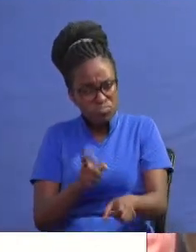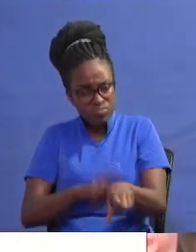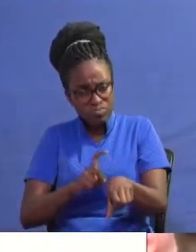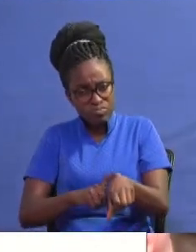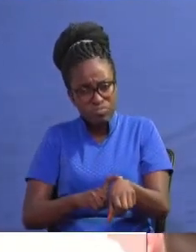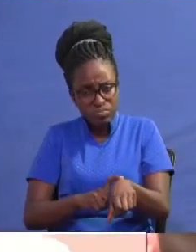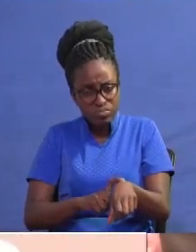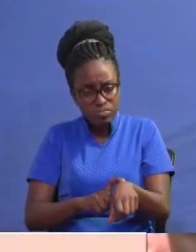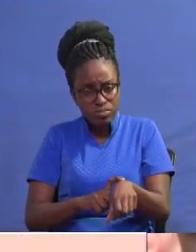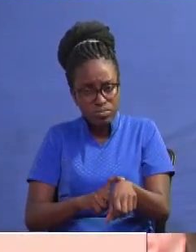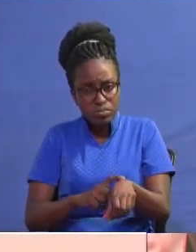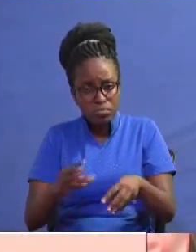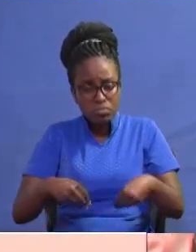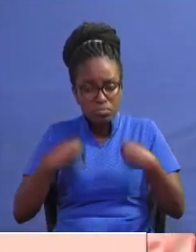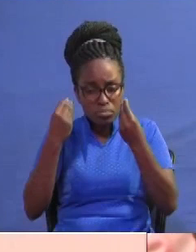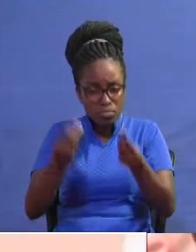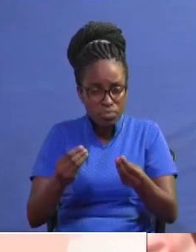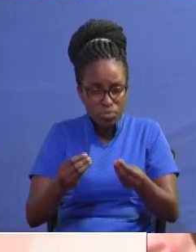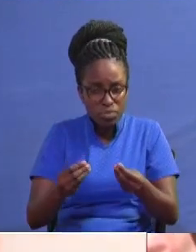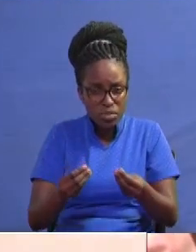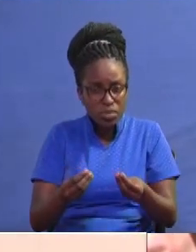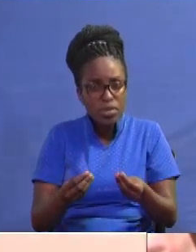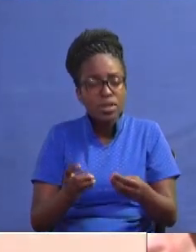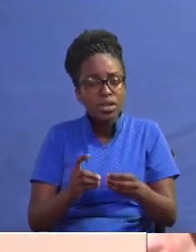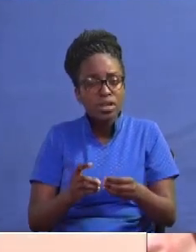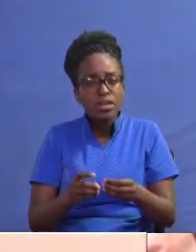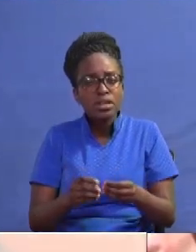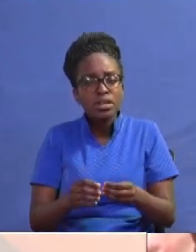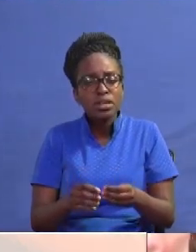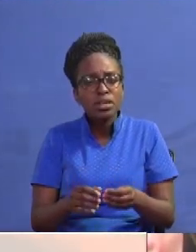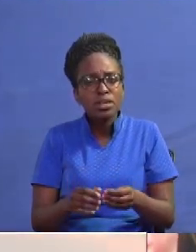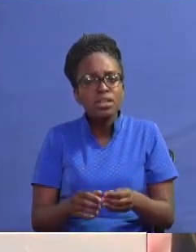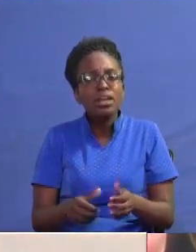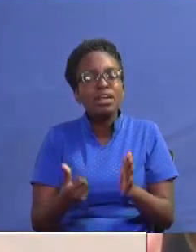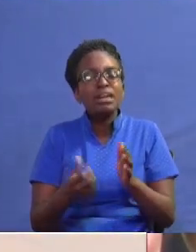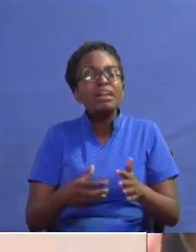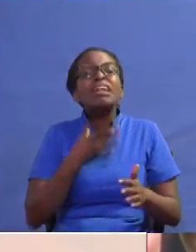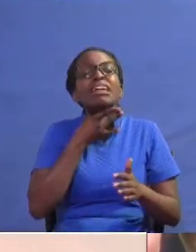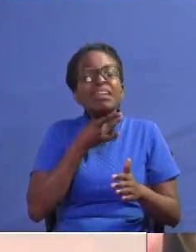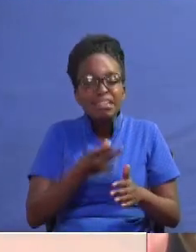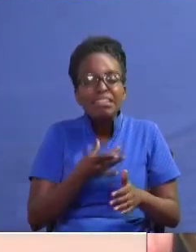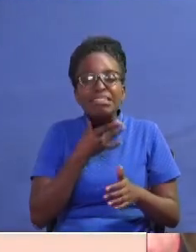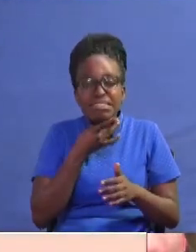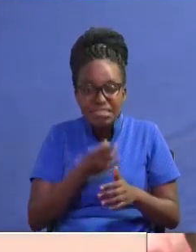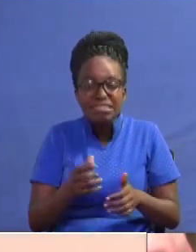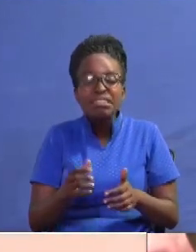nikitangaza niseme za zianda, lakini hapa tuko na bahati kidogo kwa sababu hii shule iko na bweni